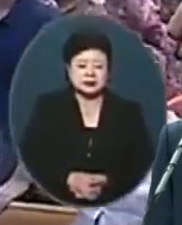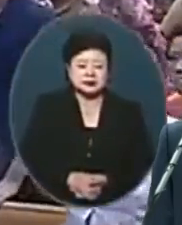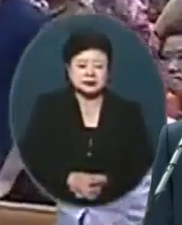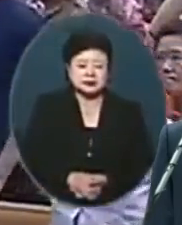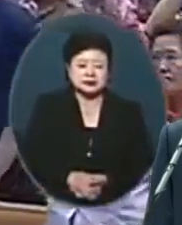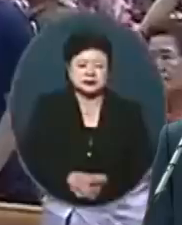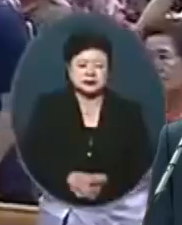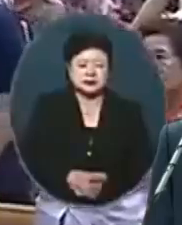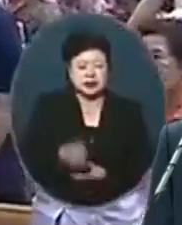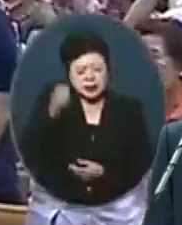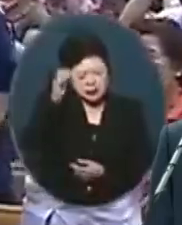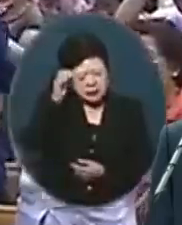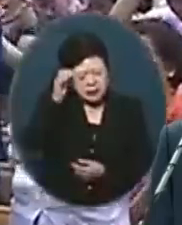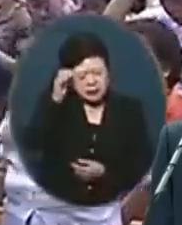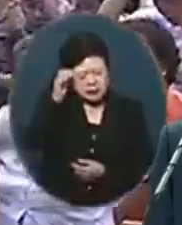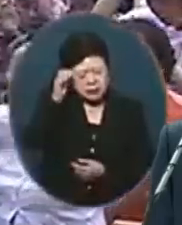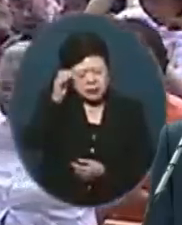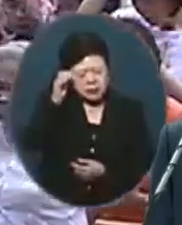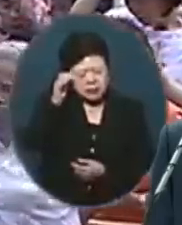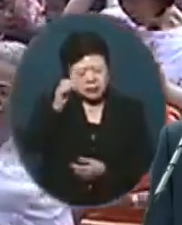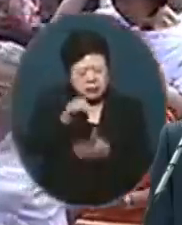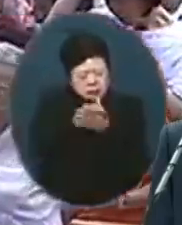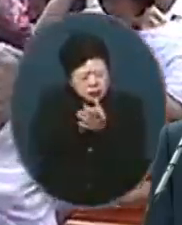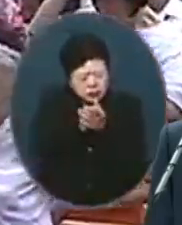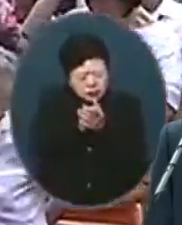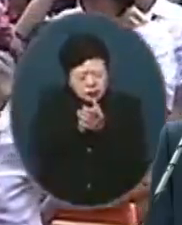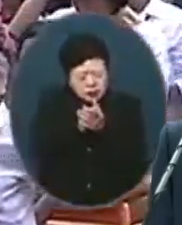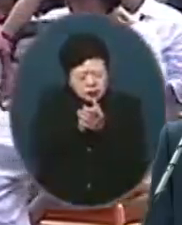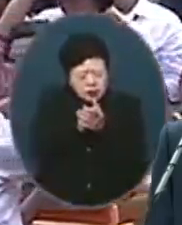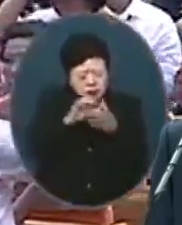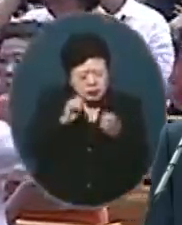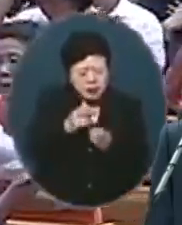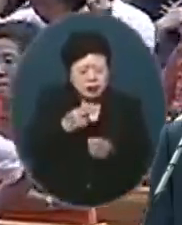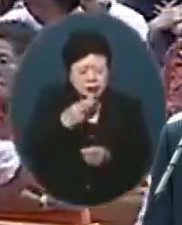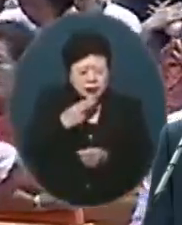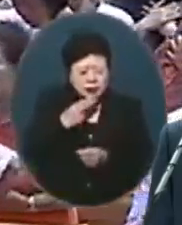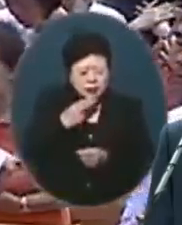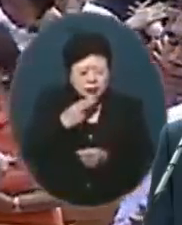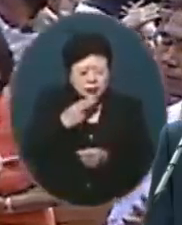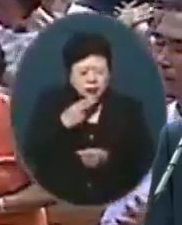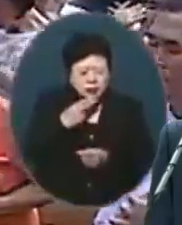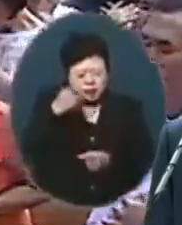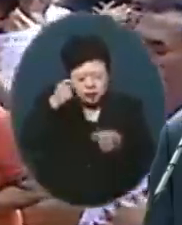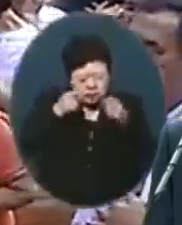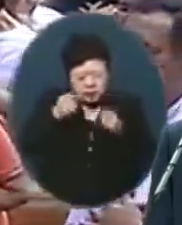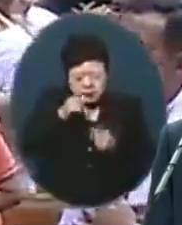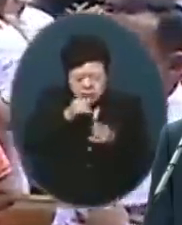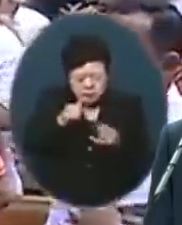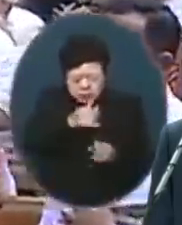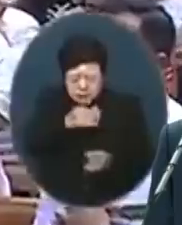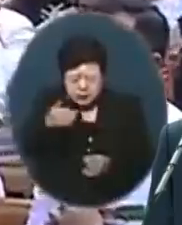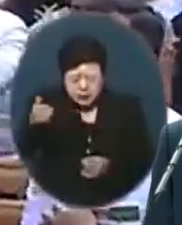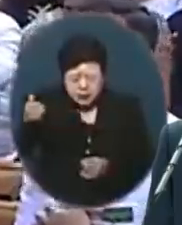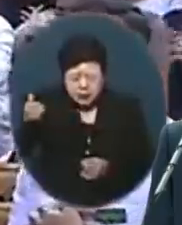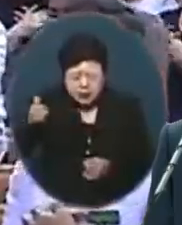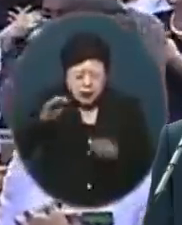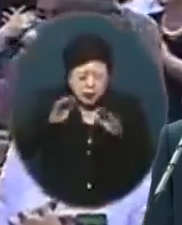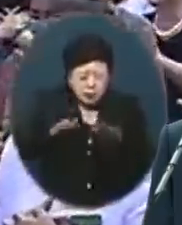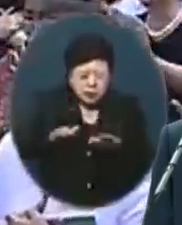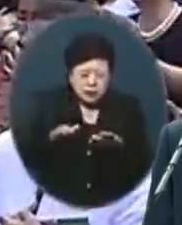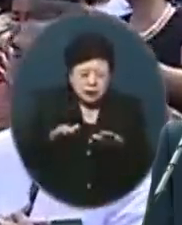하나님을 고대하고 기도했는데 응답이 없다고 슬퍼하고 있는 사람도 있는데